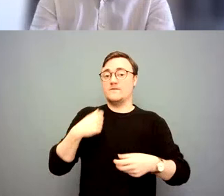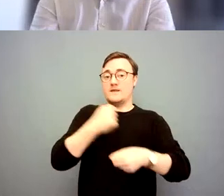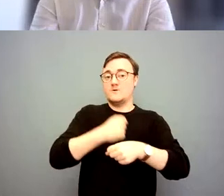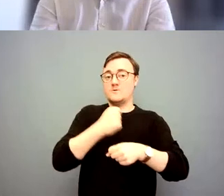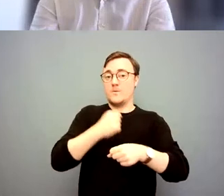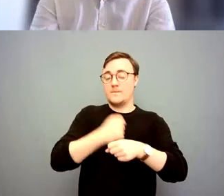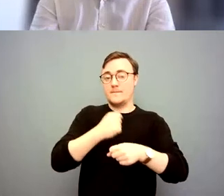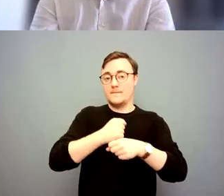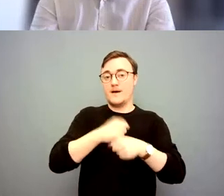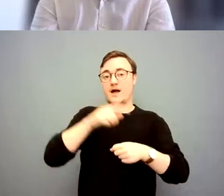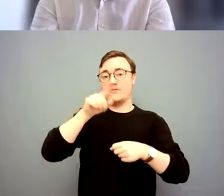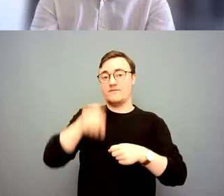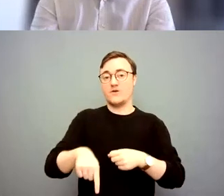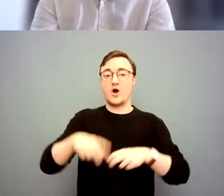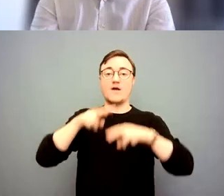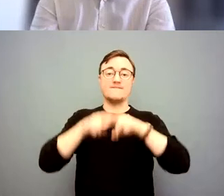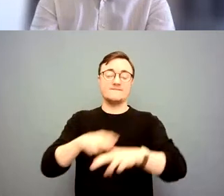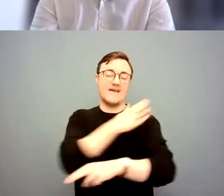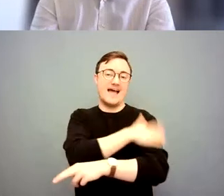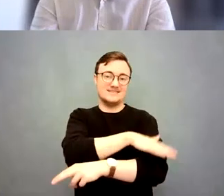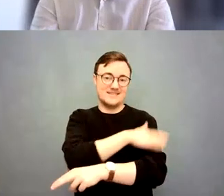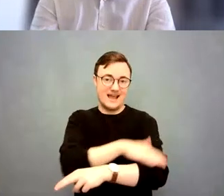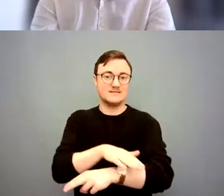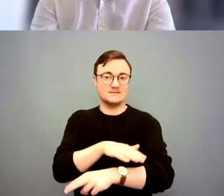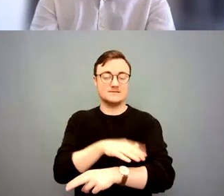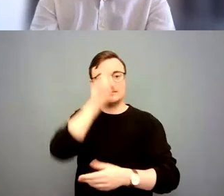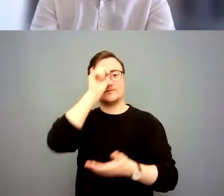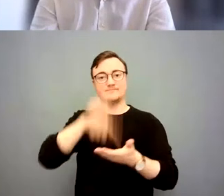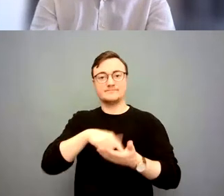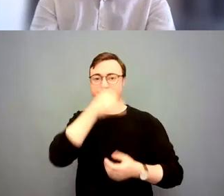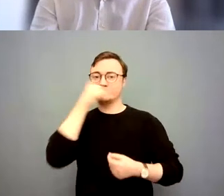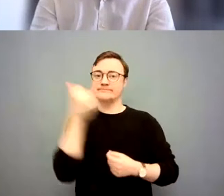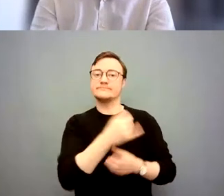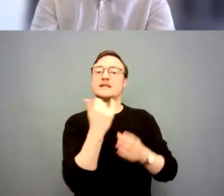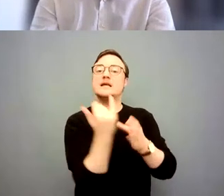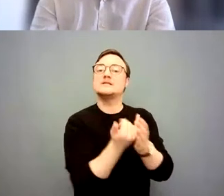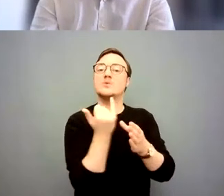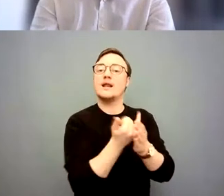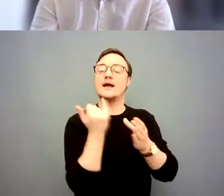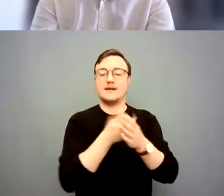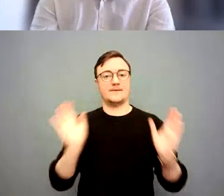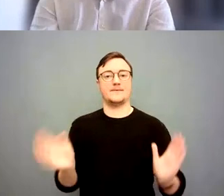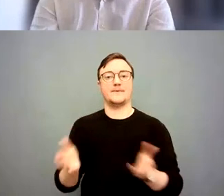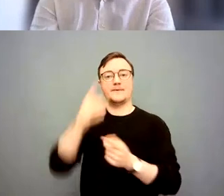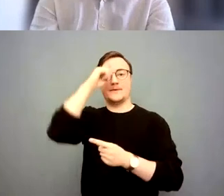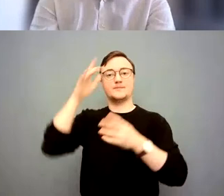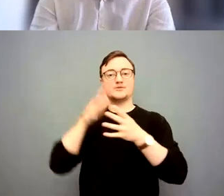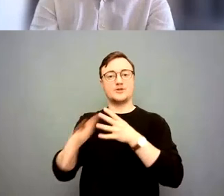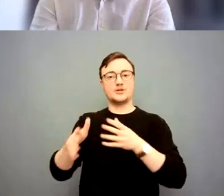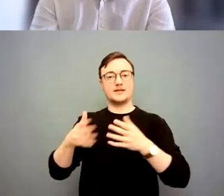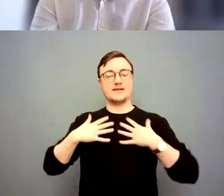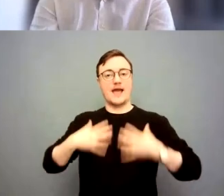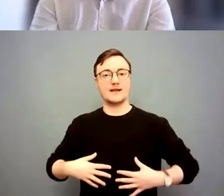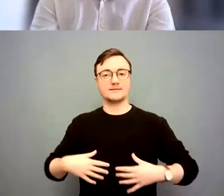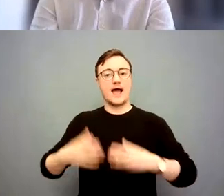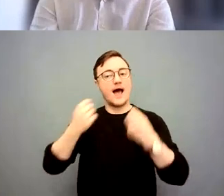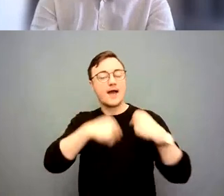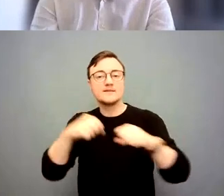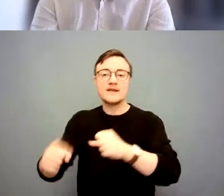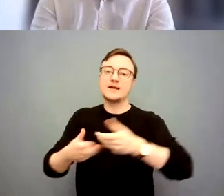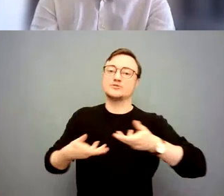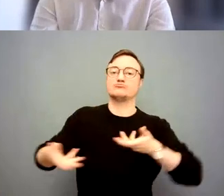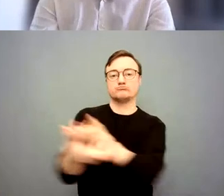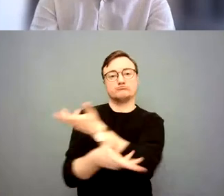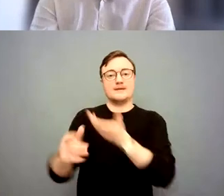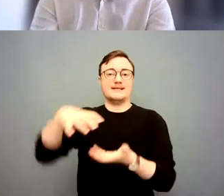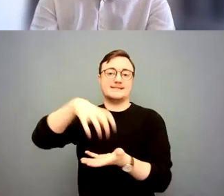av färdtjänster för att motverka isolering och främja den psykiska hälsan genom aktivitet i samhället.